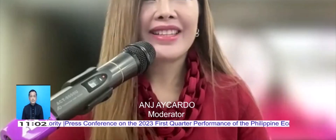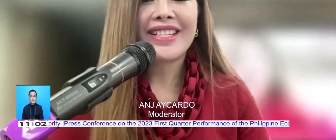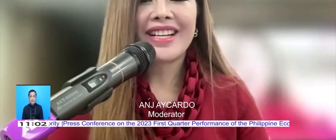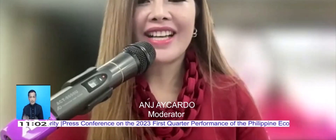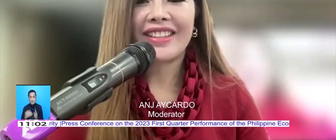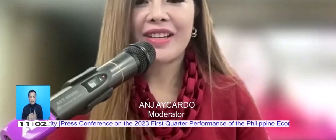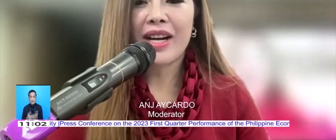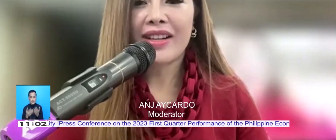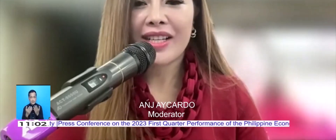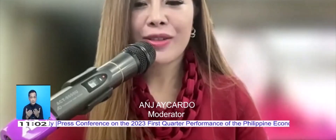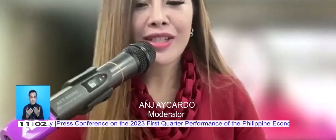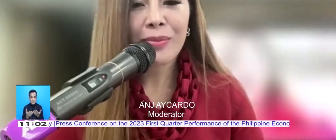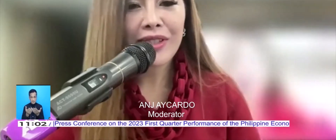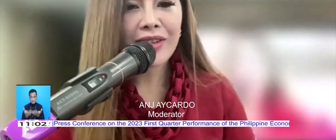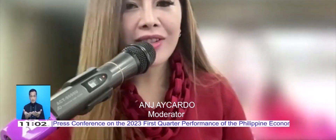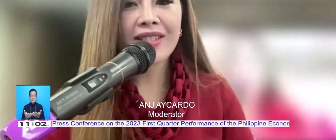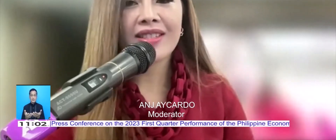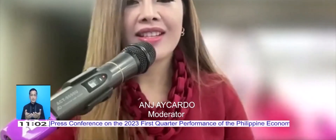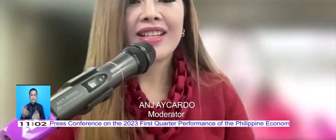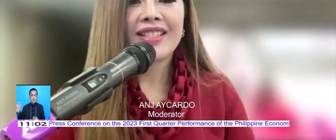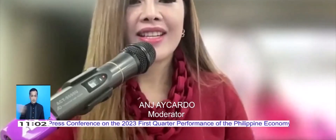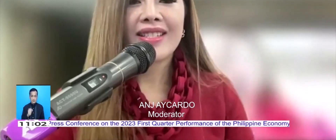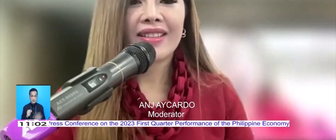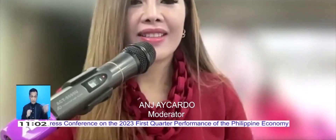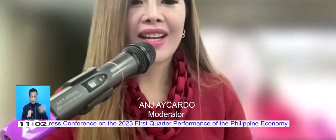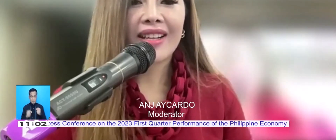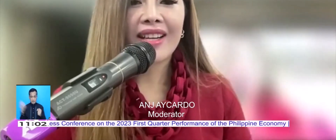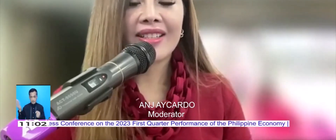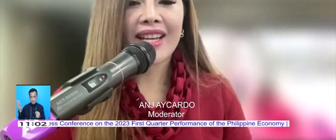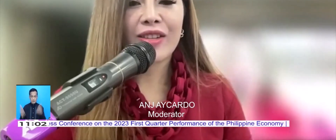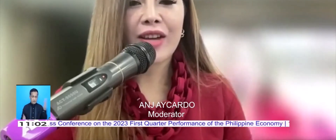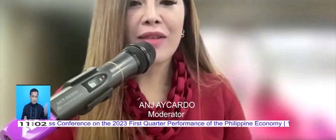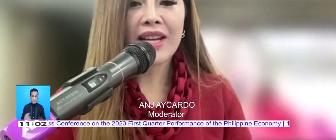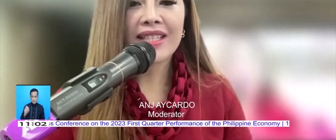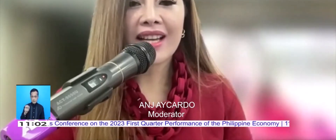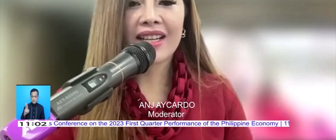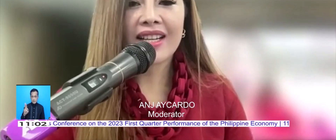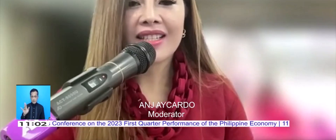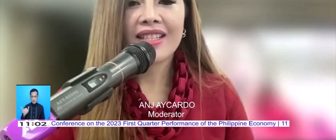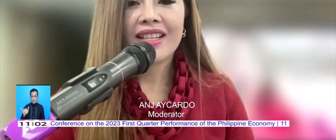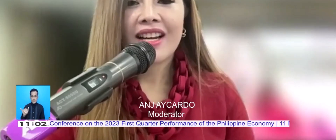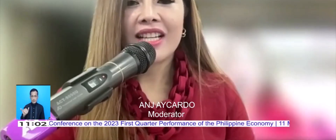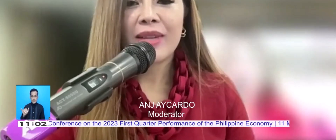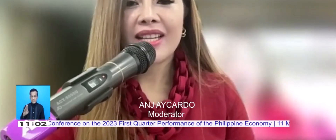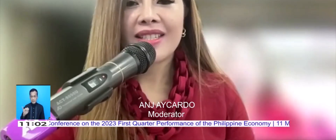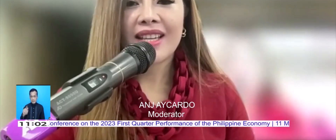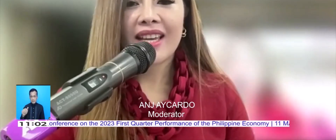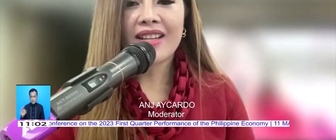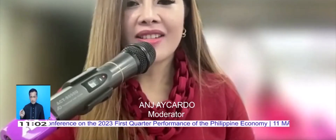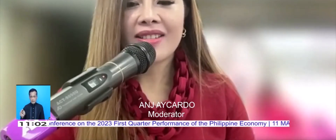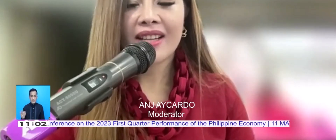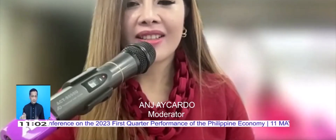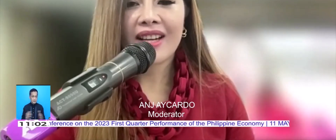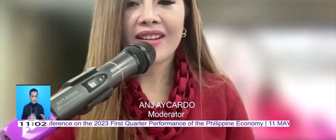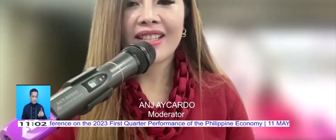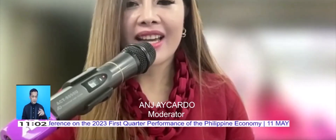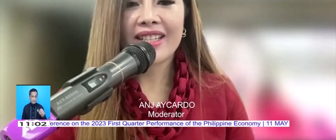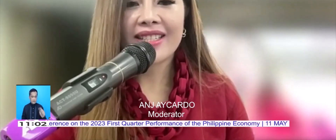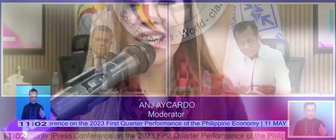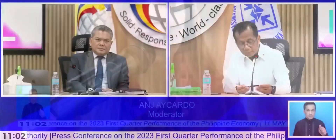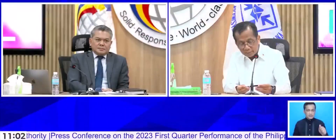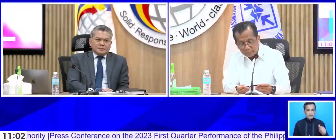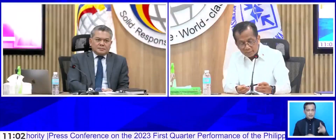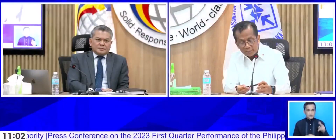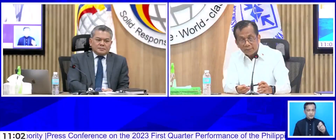ang ating mga resource persons na the Secretary Arsenio M. Balisacan at PSA Undersecretary Dennis S.